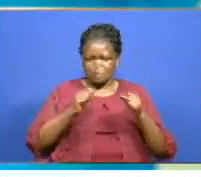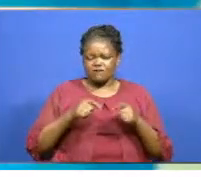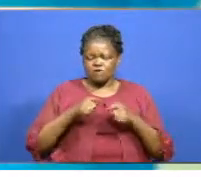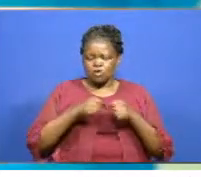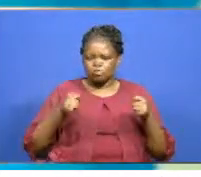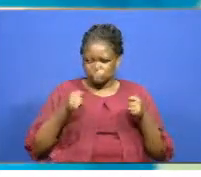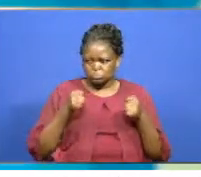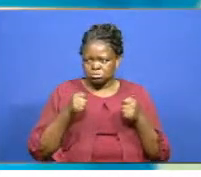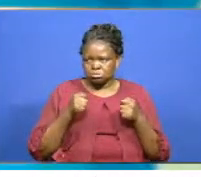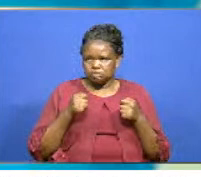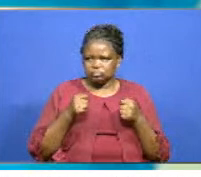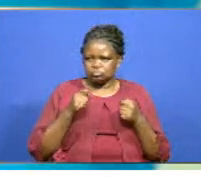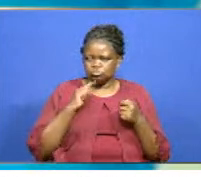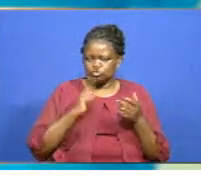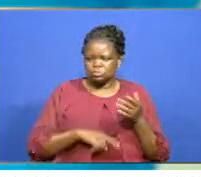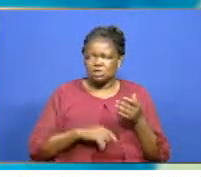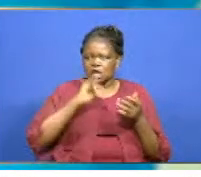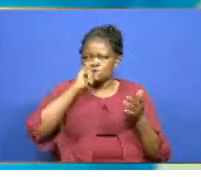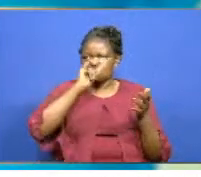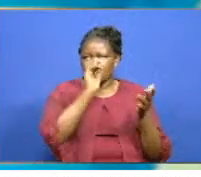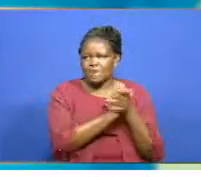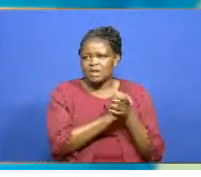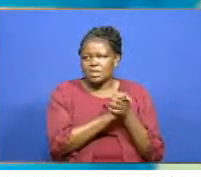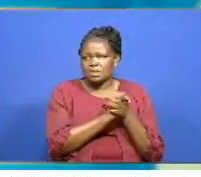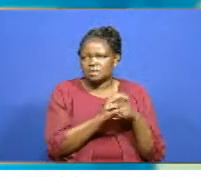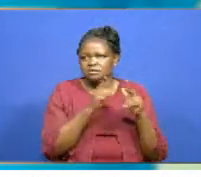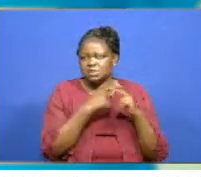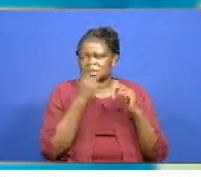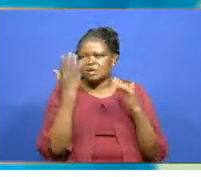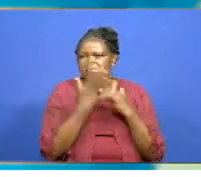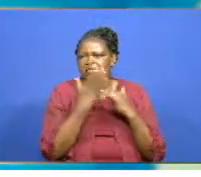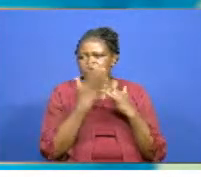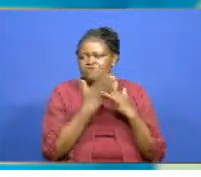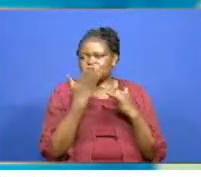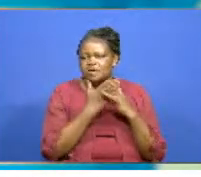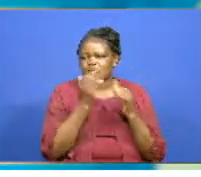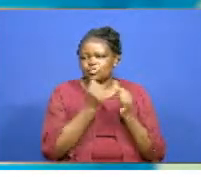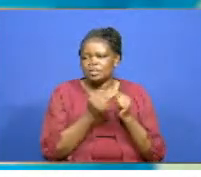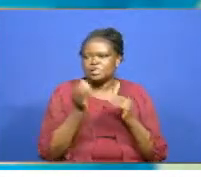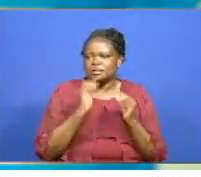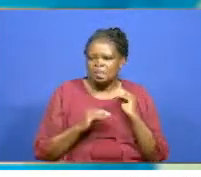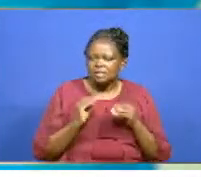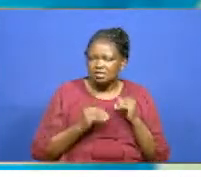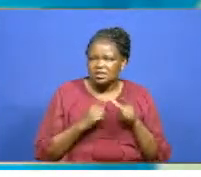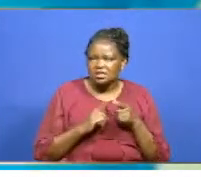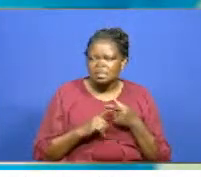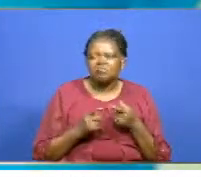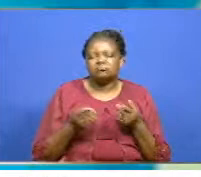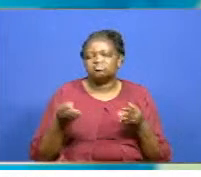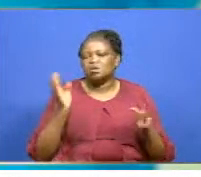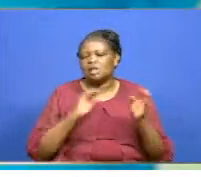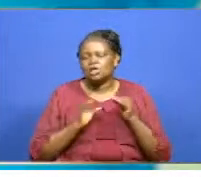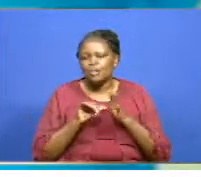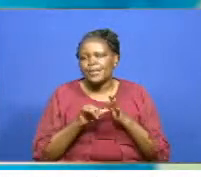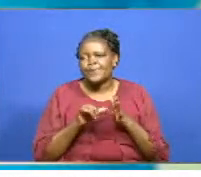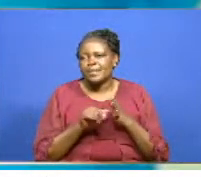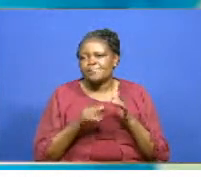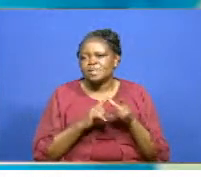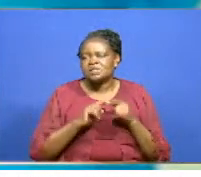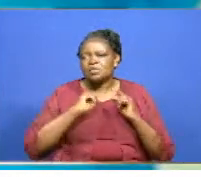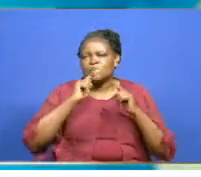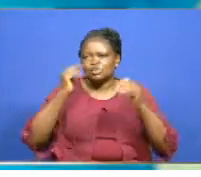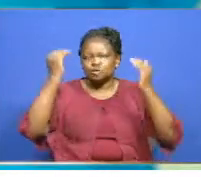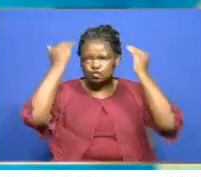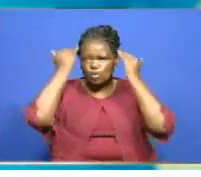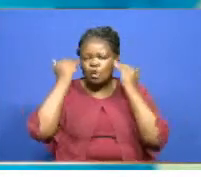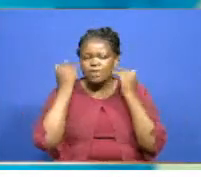ilisemekana kwamba Jubilee waliweza kuinterfere na election na kukakuwa na electoral malpractices, hata wakaenda kotini,